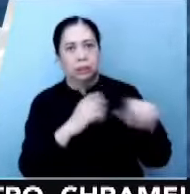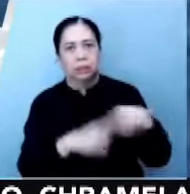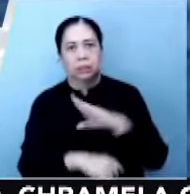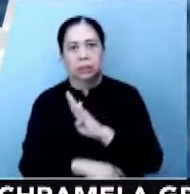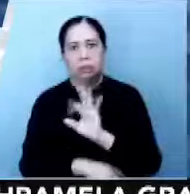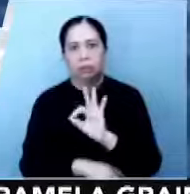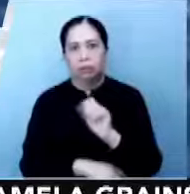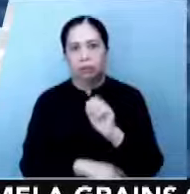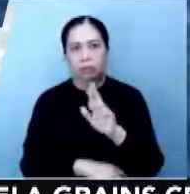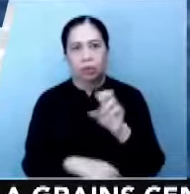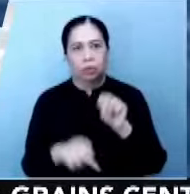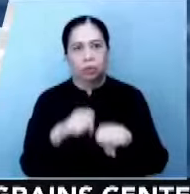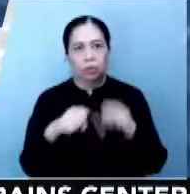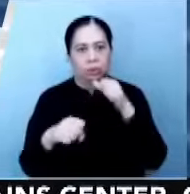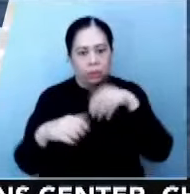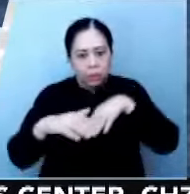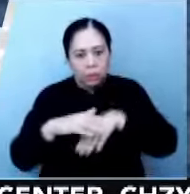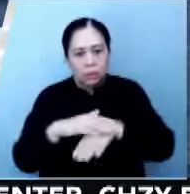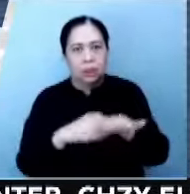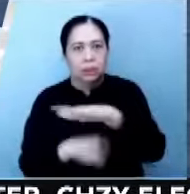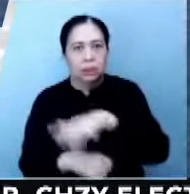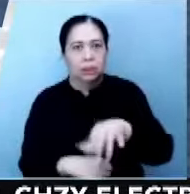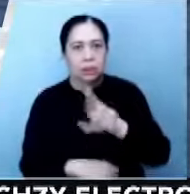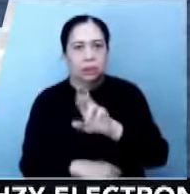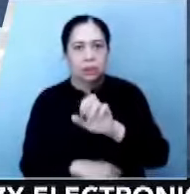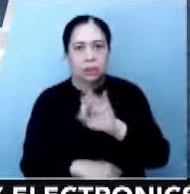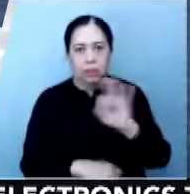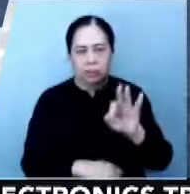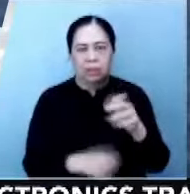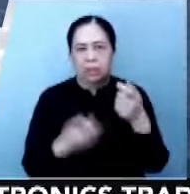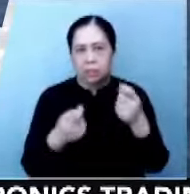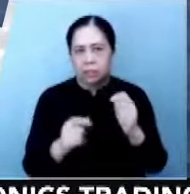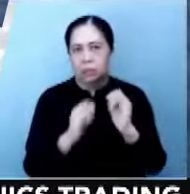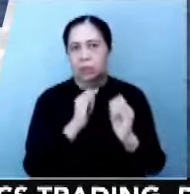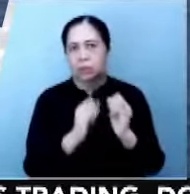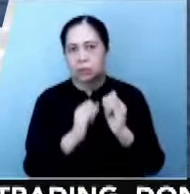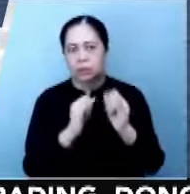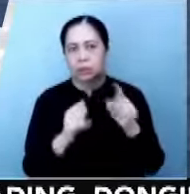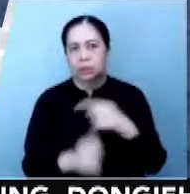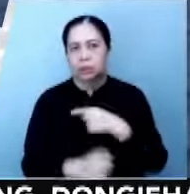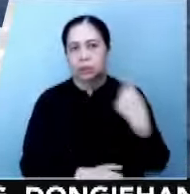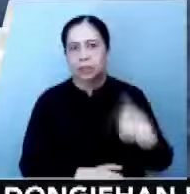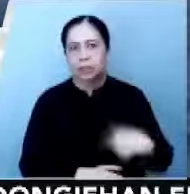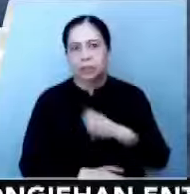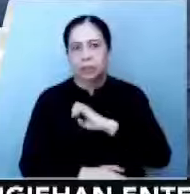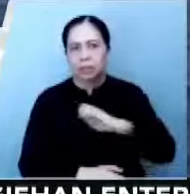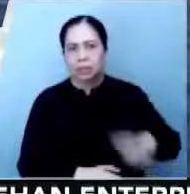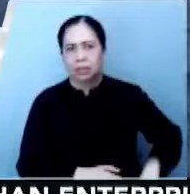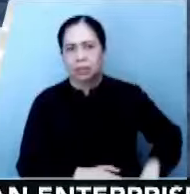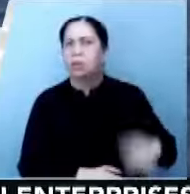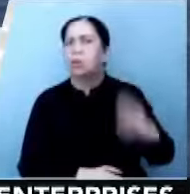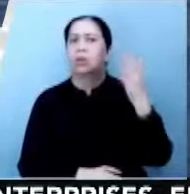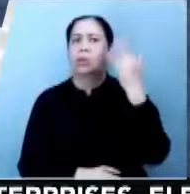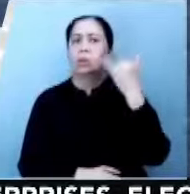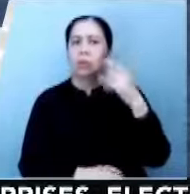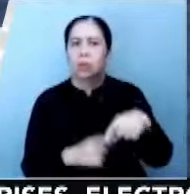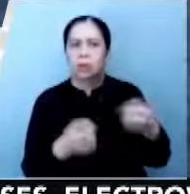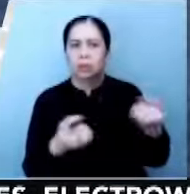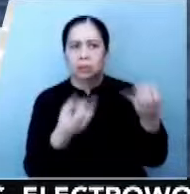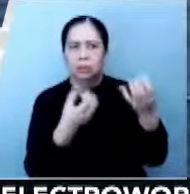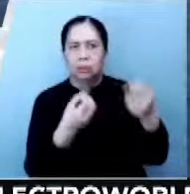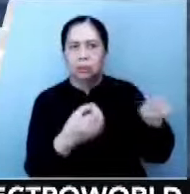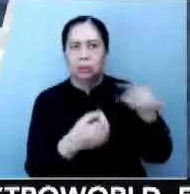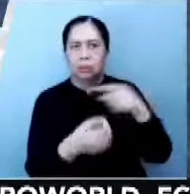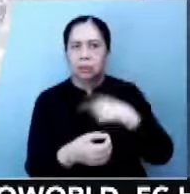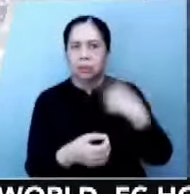hindi makalapit sa bahura. Sinusubukan pa naming kunan ng paliwanag ang Chinese Embassy kung bakit biglang dumami ang mga barko ng China